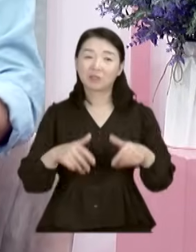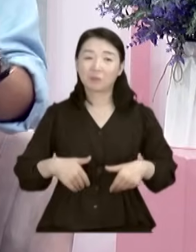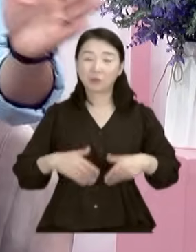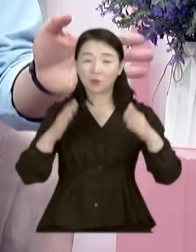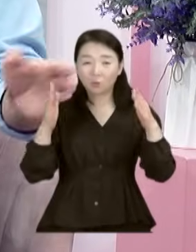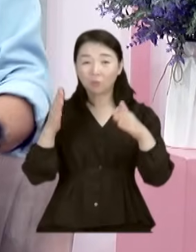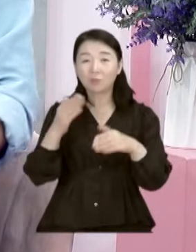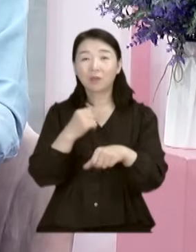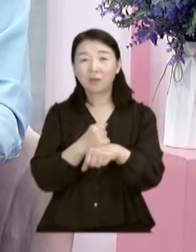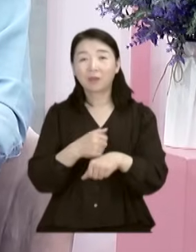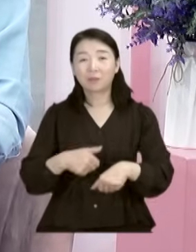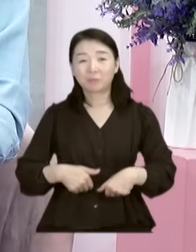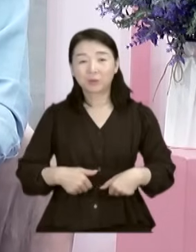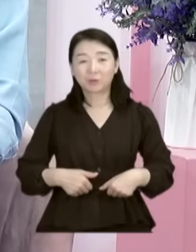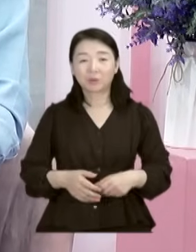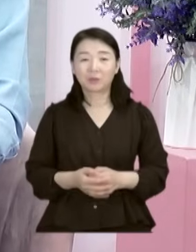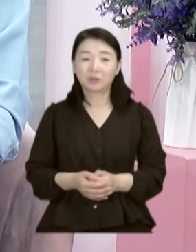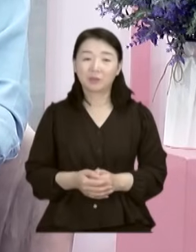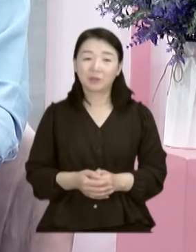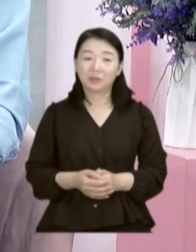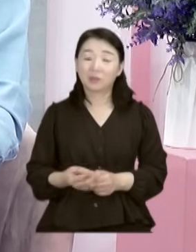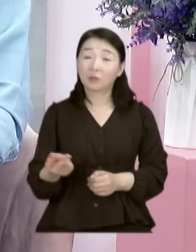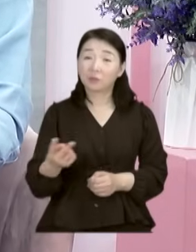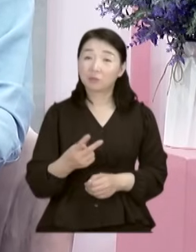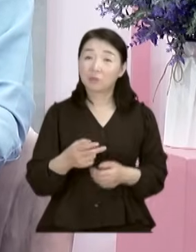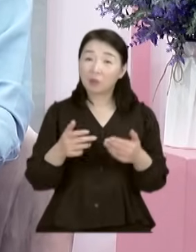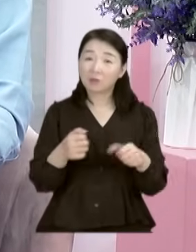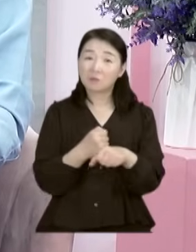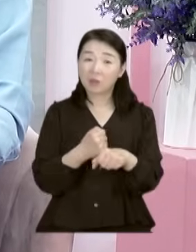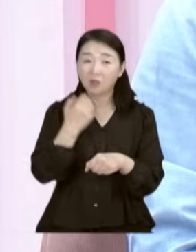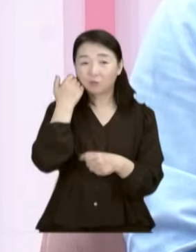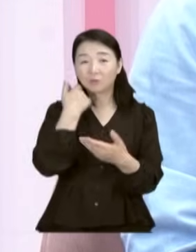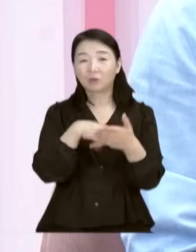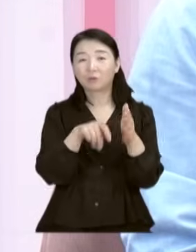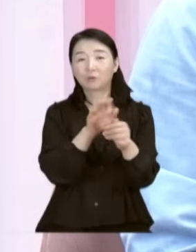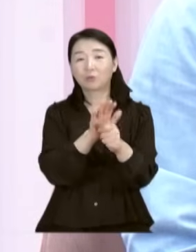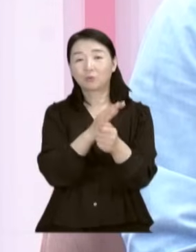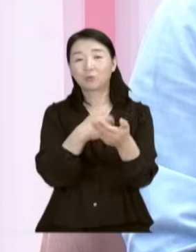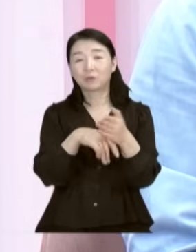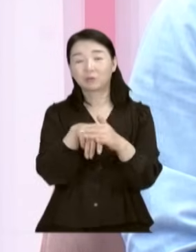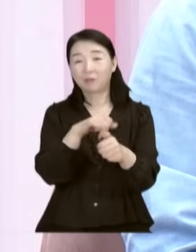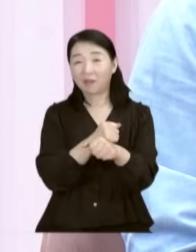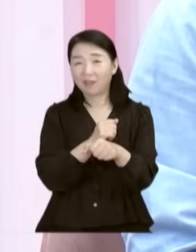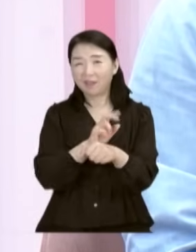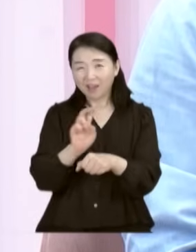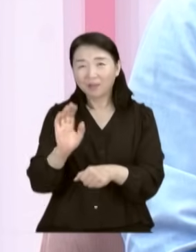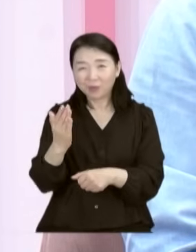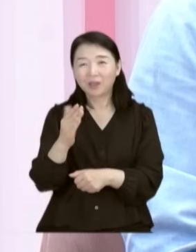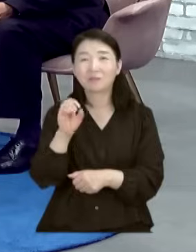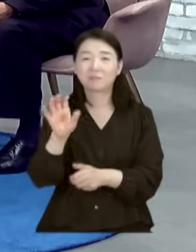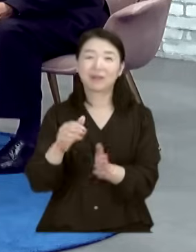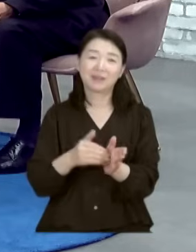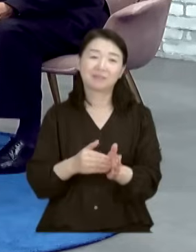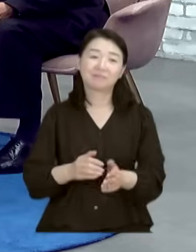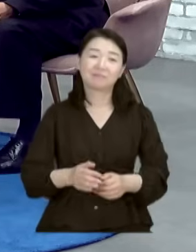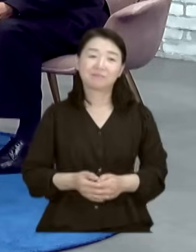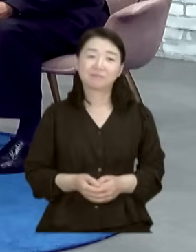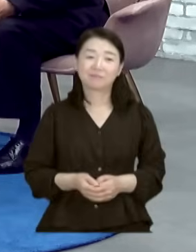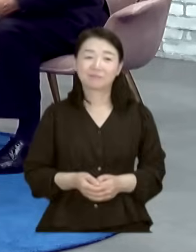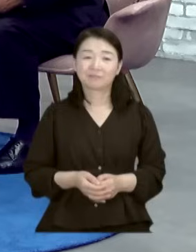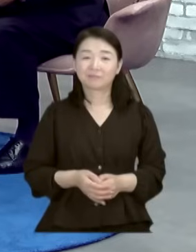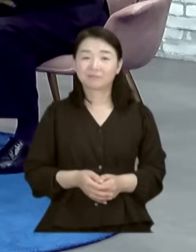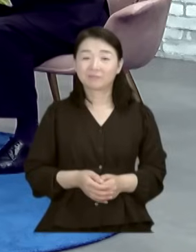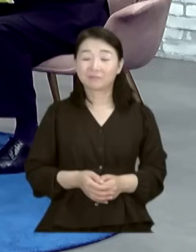공부도 해야 되는 이유고 그 너네가 그렇게 해야 되는 이유는 누군가를 위해서 돕기 위해서 해야 돼라는 이야기를 많이 하는 거